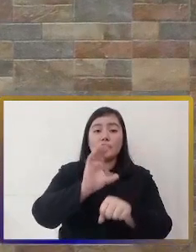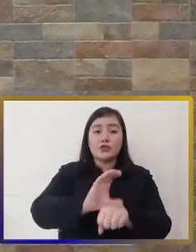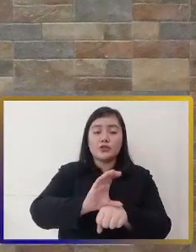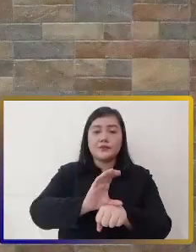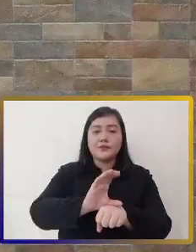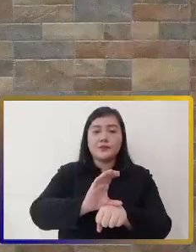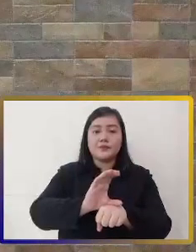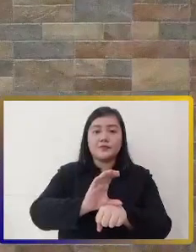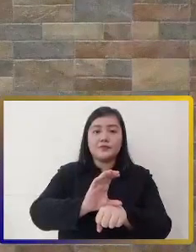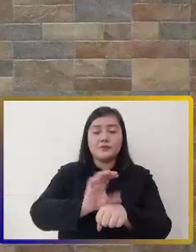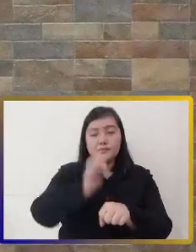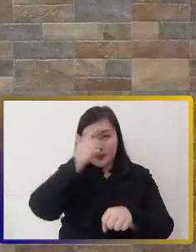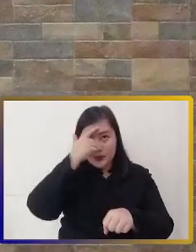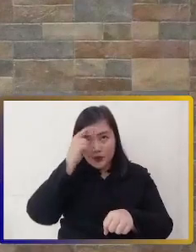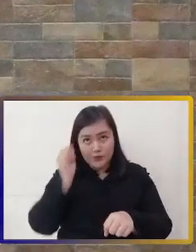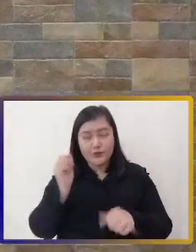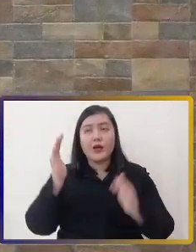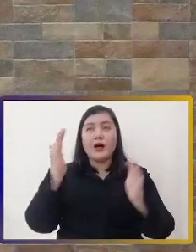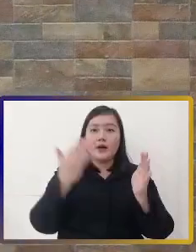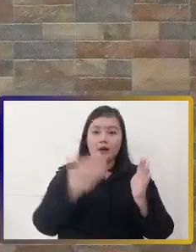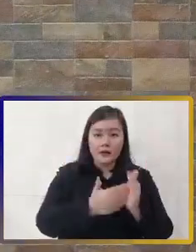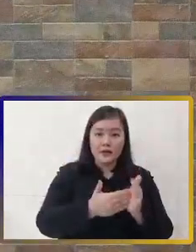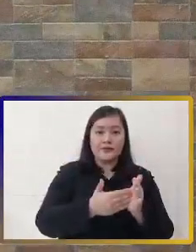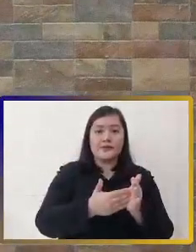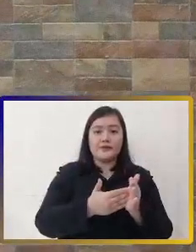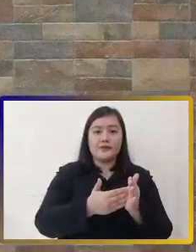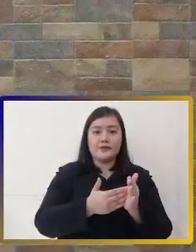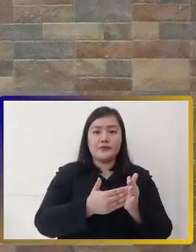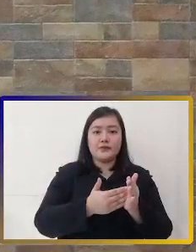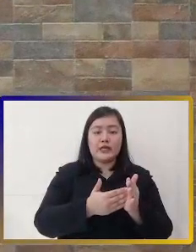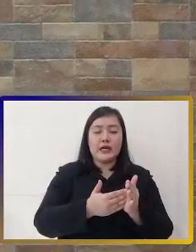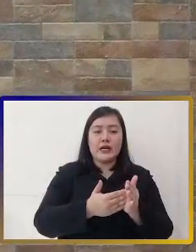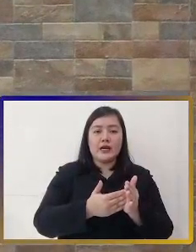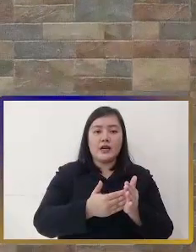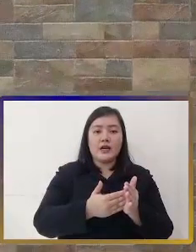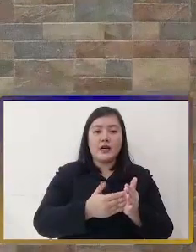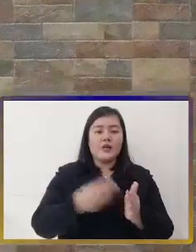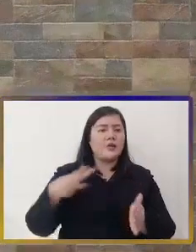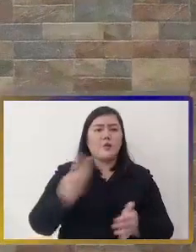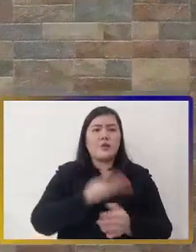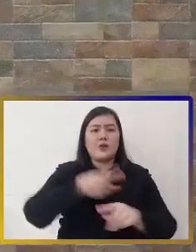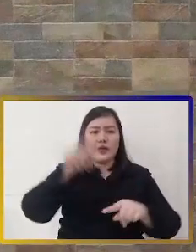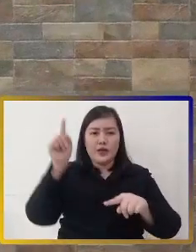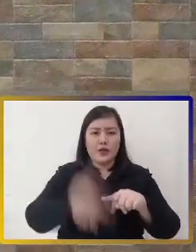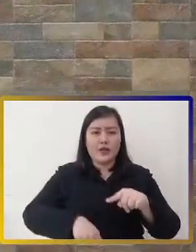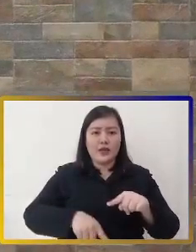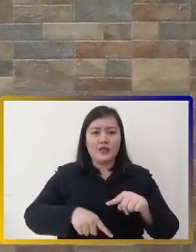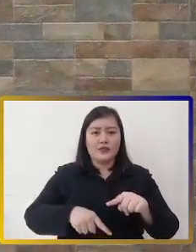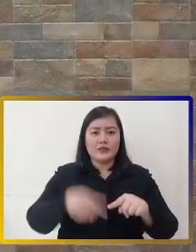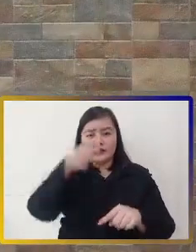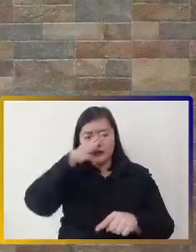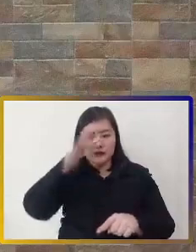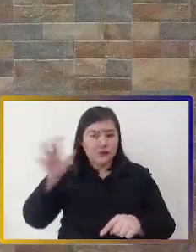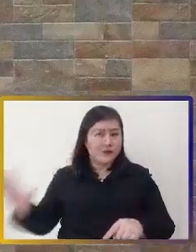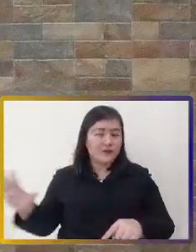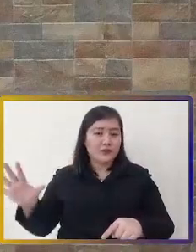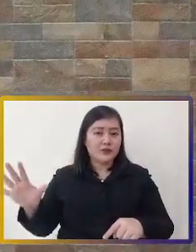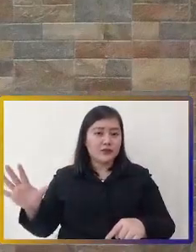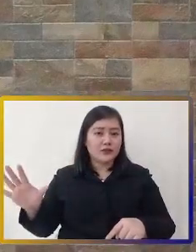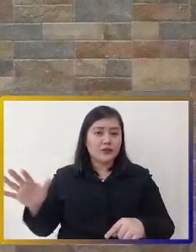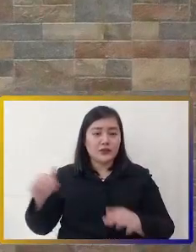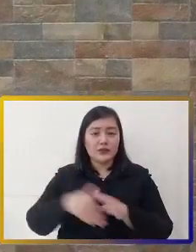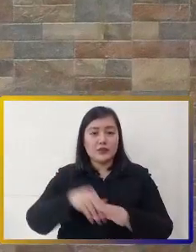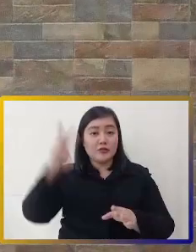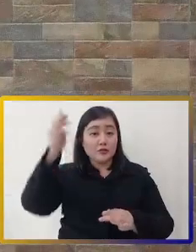lagi po na pinapaulit-ulit ko po sa inyo that hindi po natin pwedeng alisin sa ating isipan na sino mang simbahan